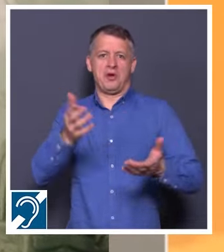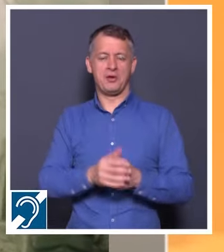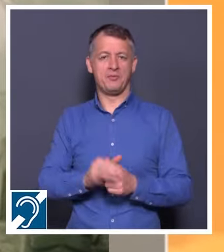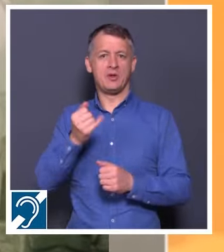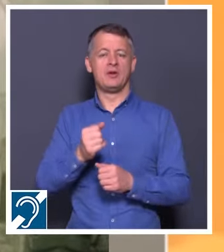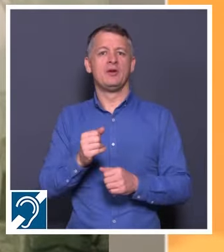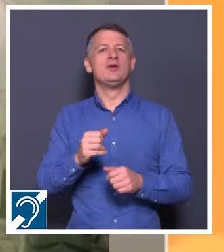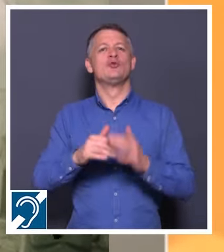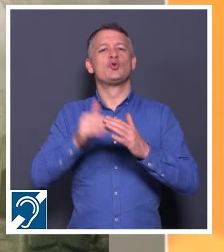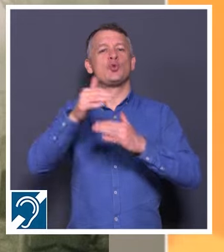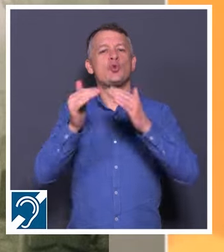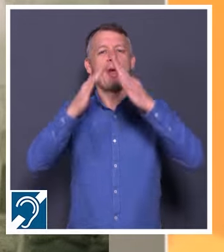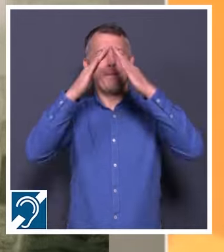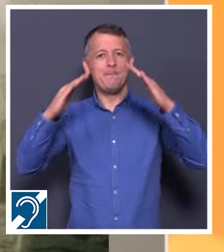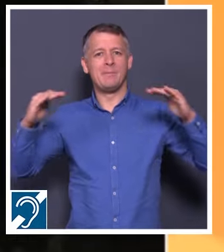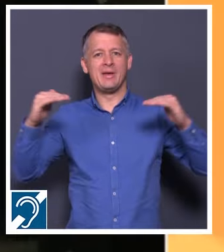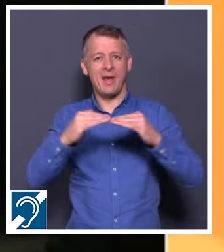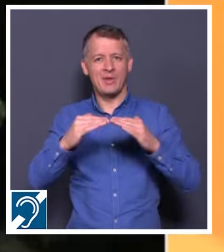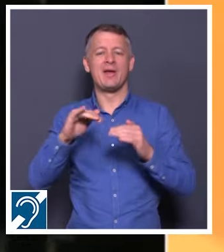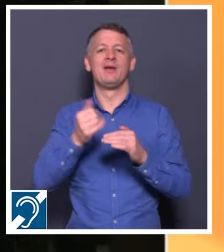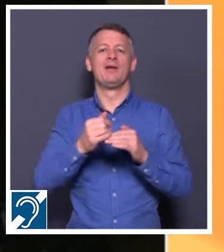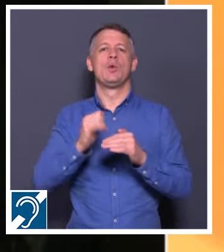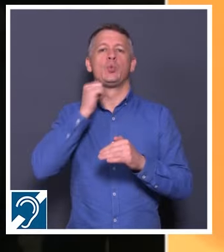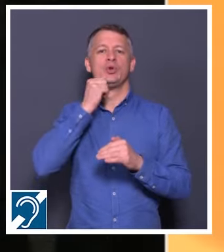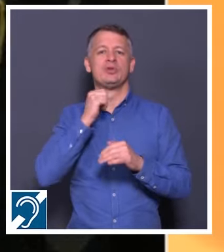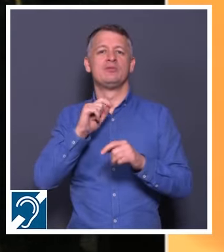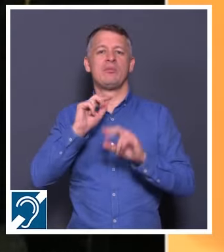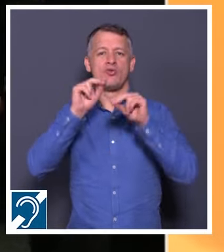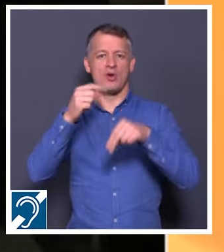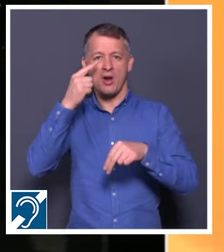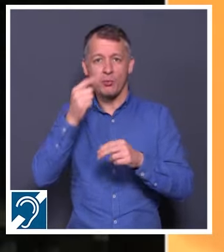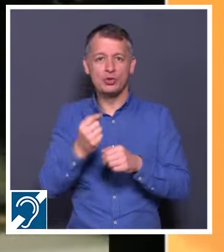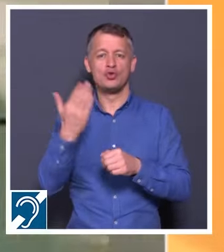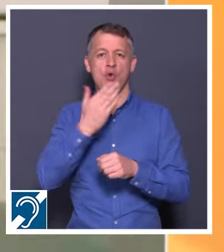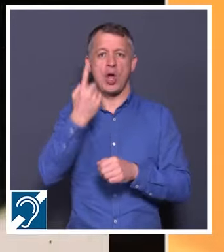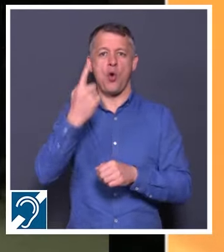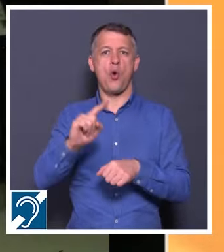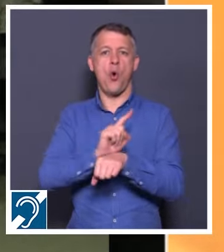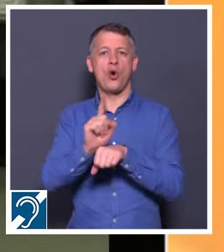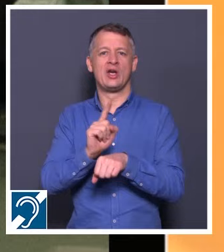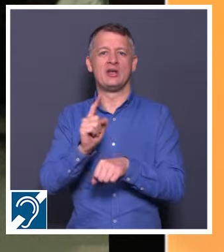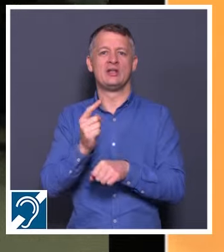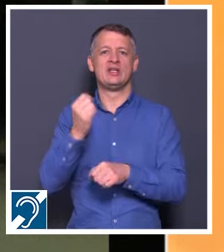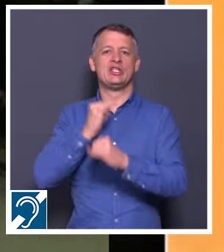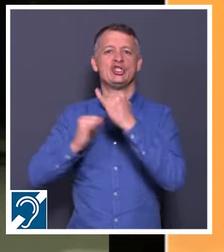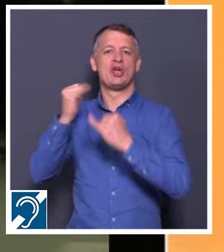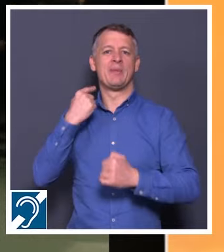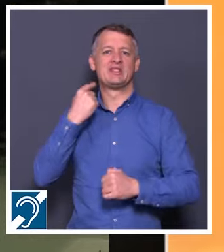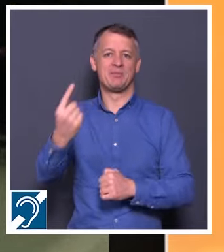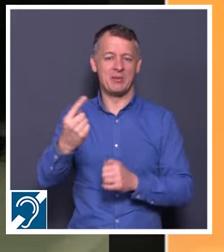spun, piramidală de altă dată, de la bunici la nepoți, școala o oră de istorie pe săptămână și